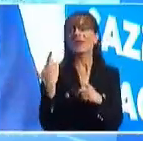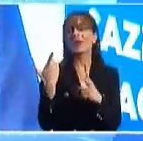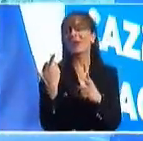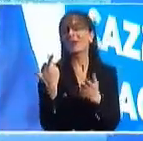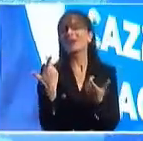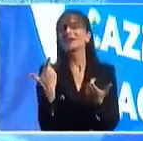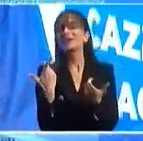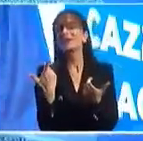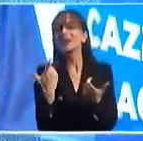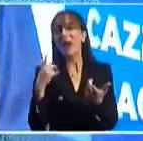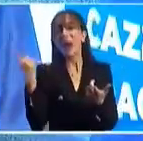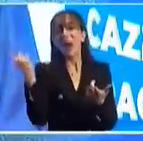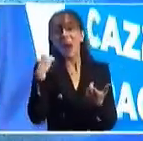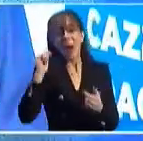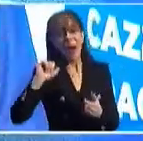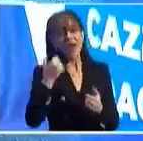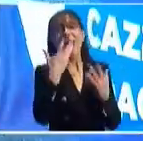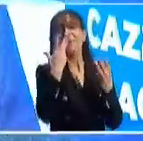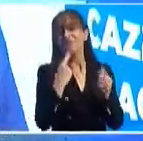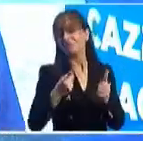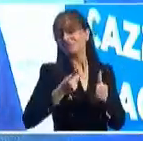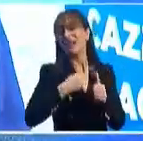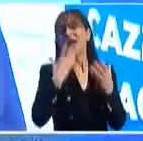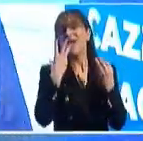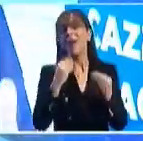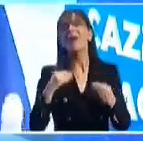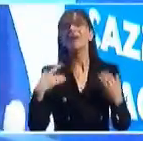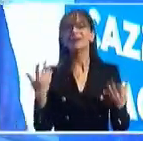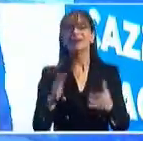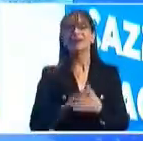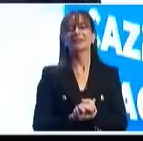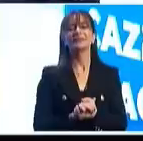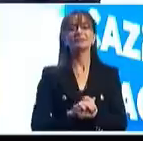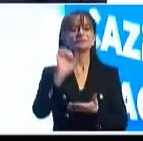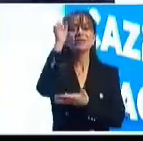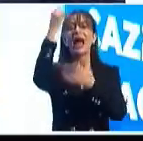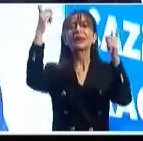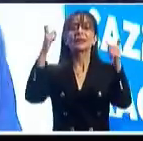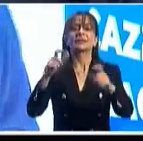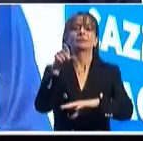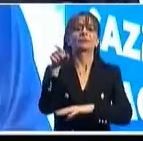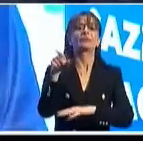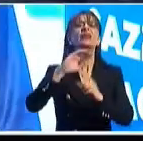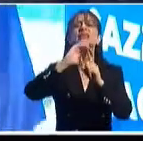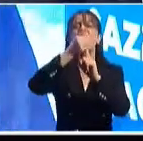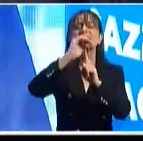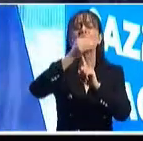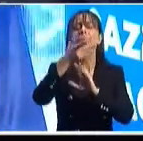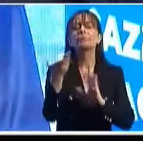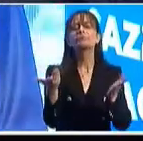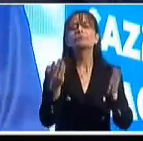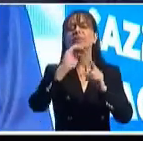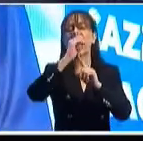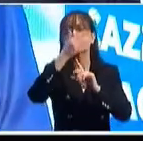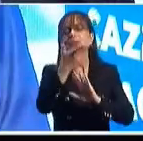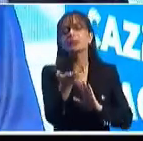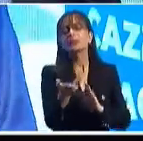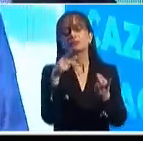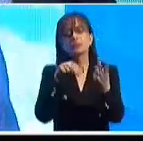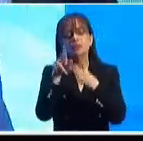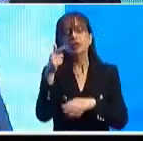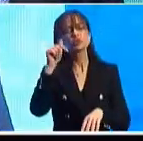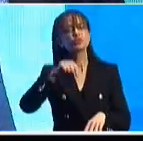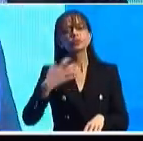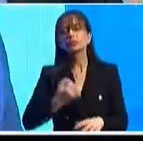biri haline getireceğiz. Gelelim taksilerimize. Taksi ulaşımı bugün artık bir çile